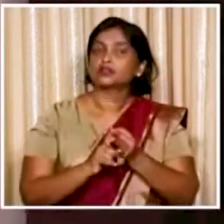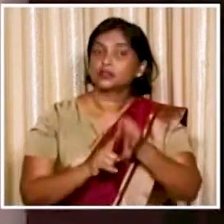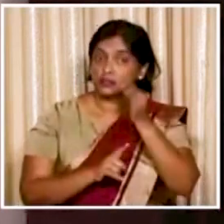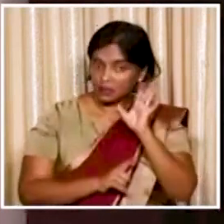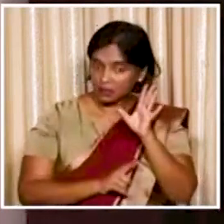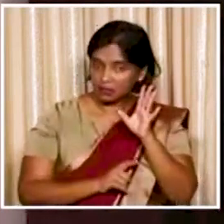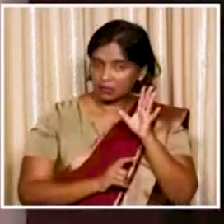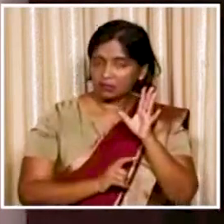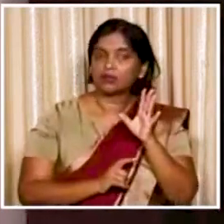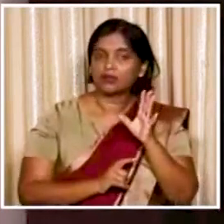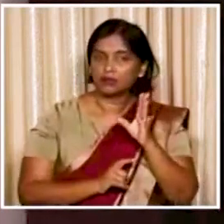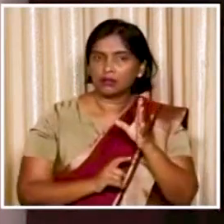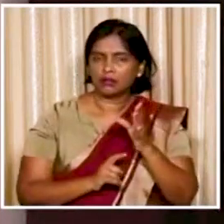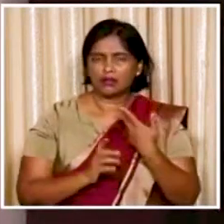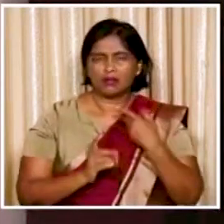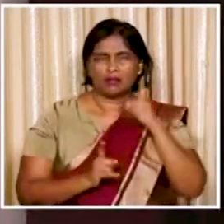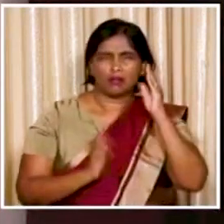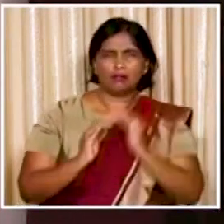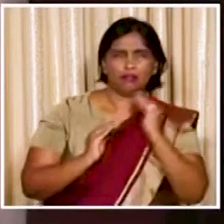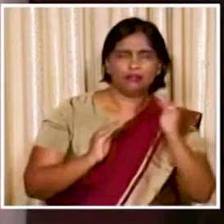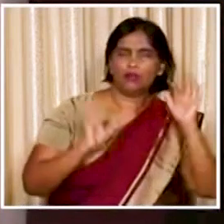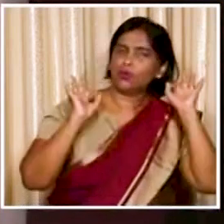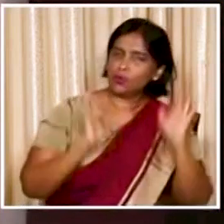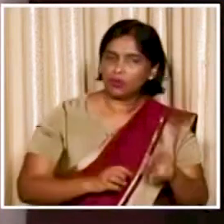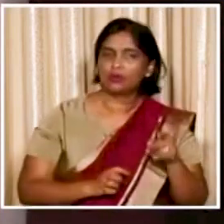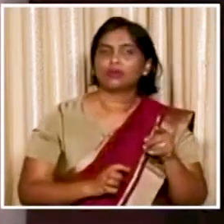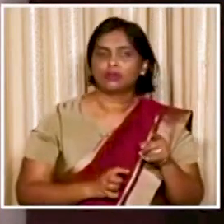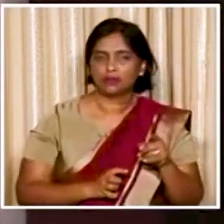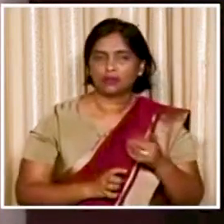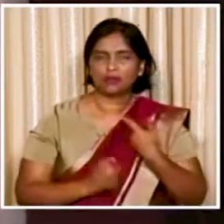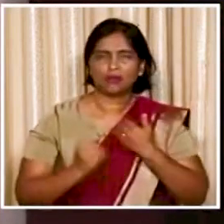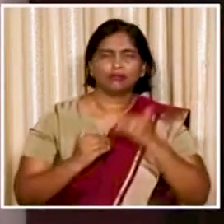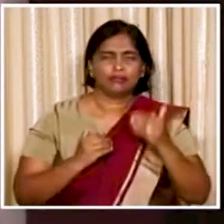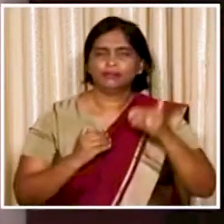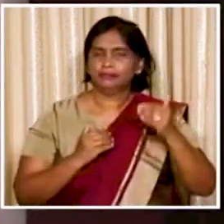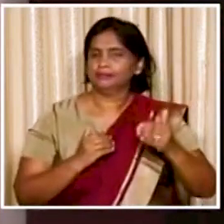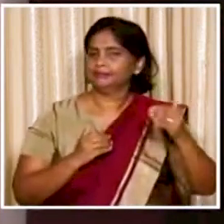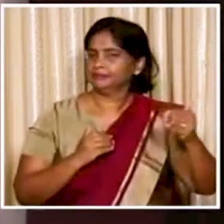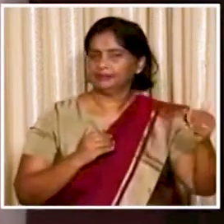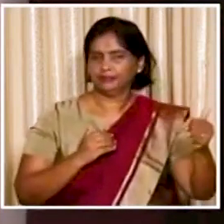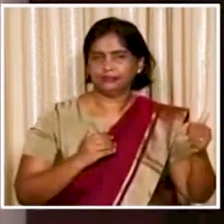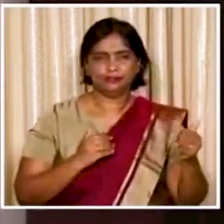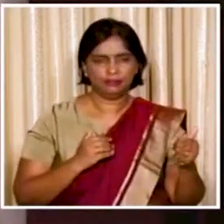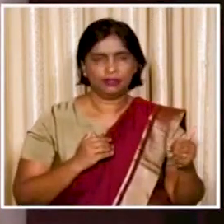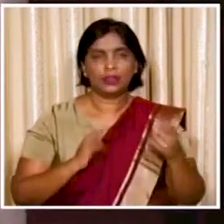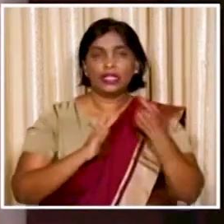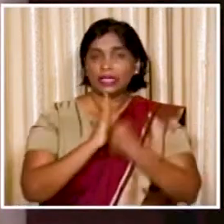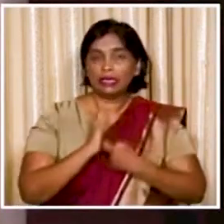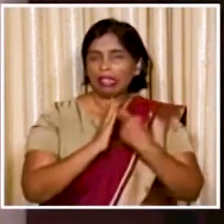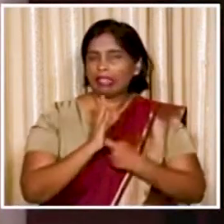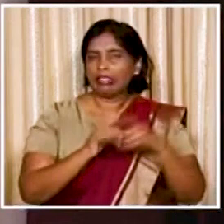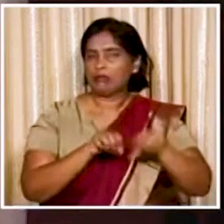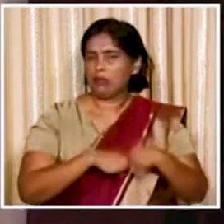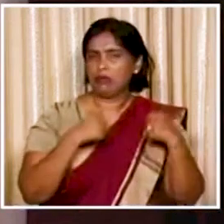ගැන ඔච්චර තටම තටම ඉන්නේ නැතුව ඔච්චර කල් දම දම කල් මරමර ස්ටෑන්ඩින් ඕඩර්ස් කඩ කර